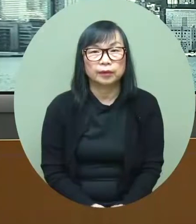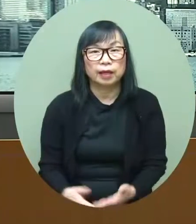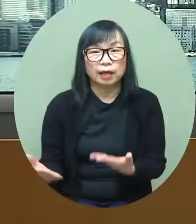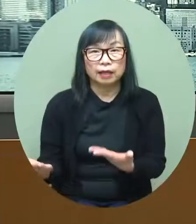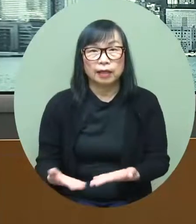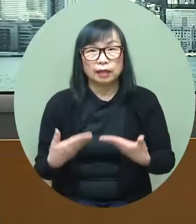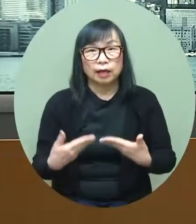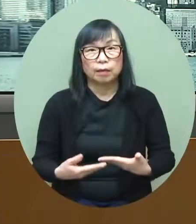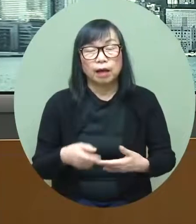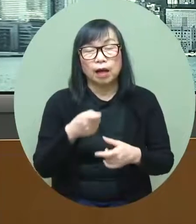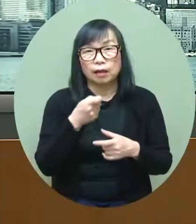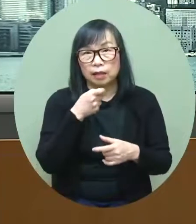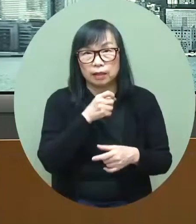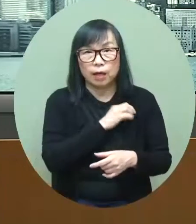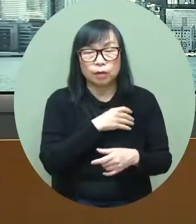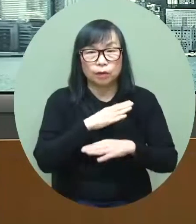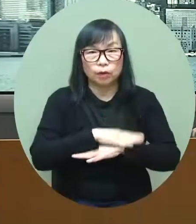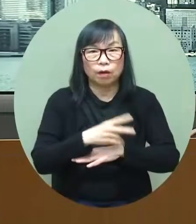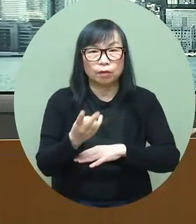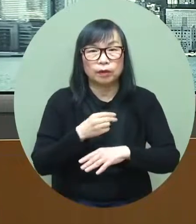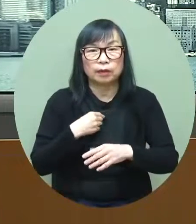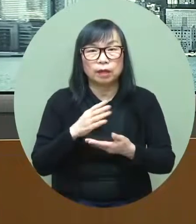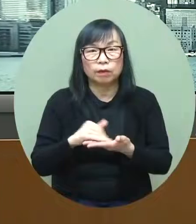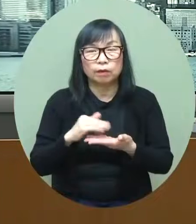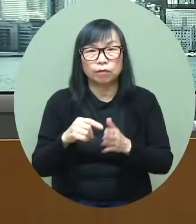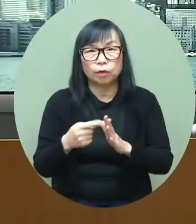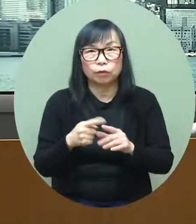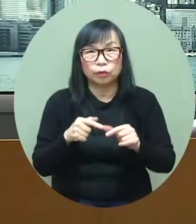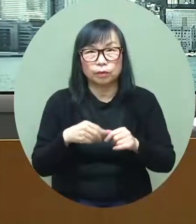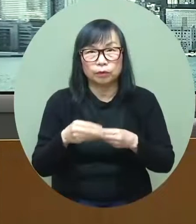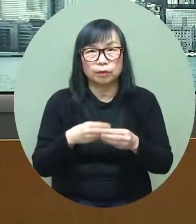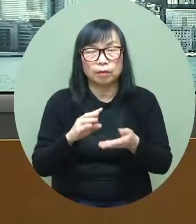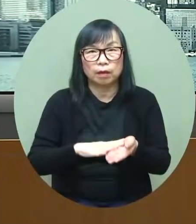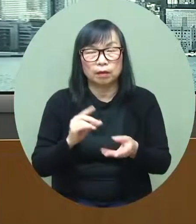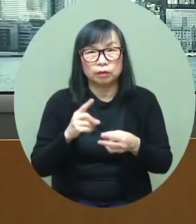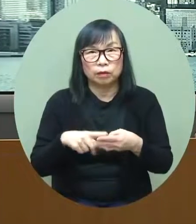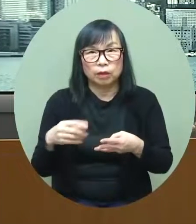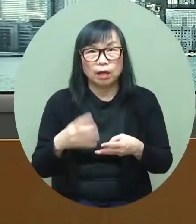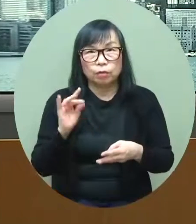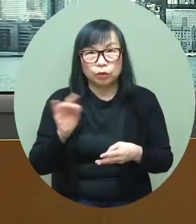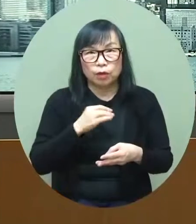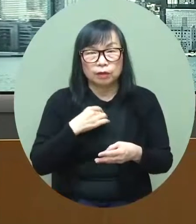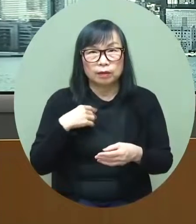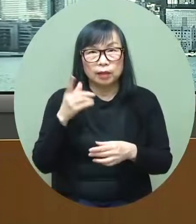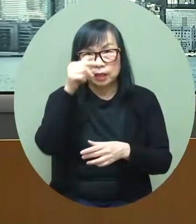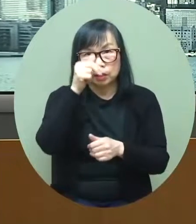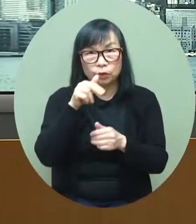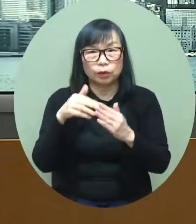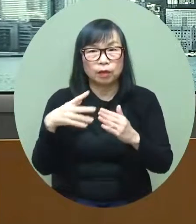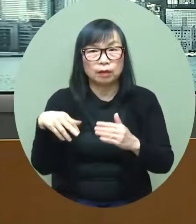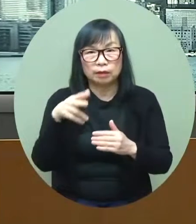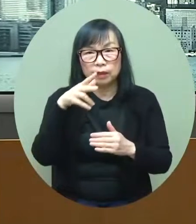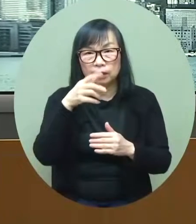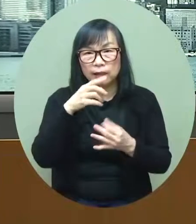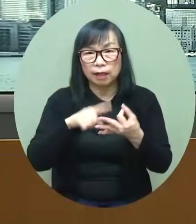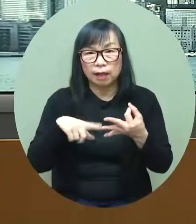欢迎大家来到今日的简报会，台上面两位医生分别是卫生防护中心传染病处主任张竹君医生和医院管理局总行政经